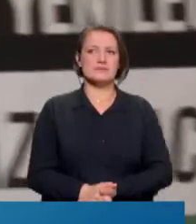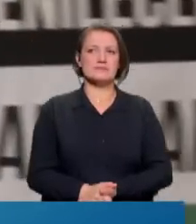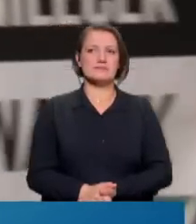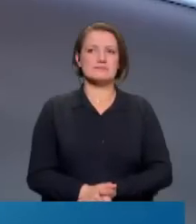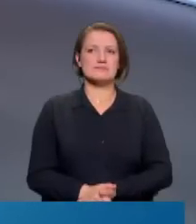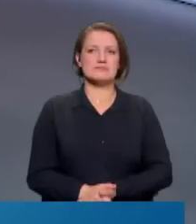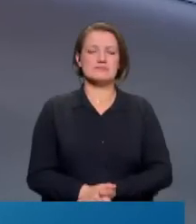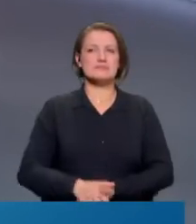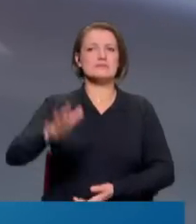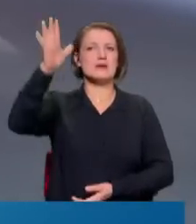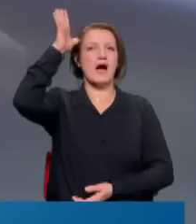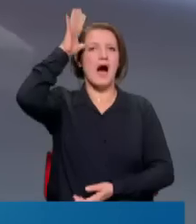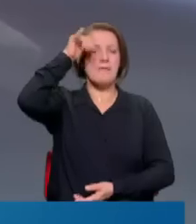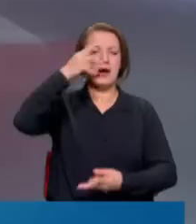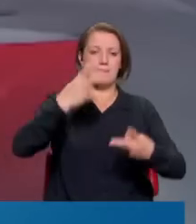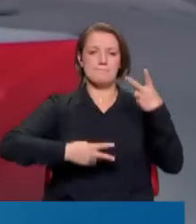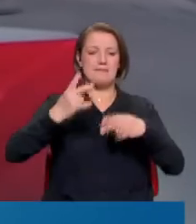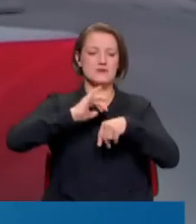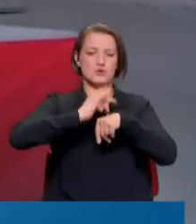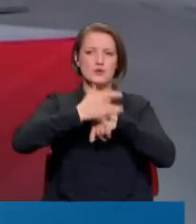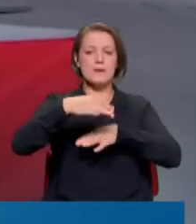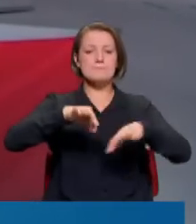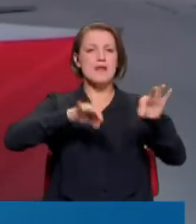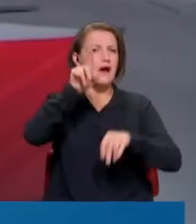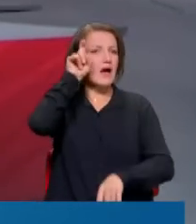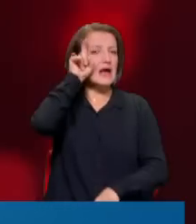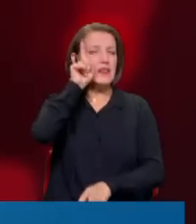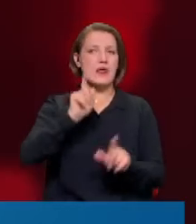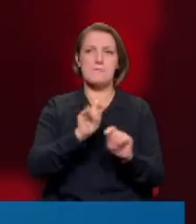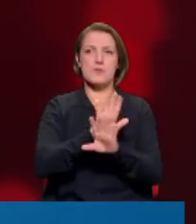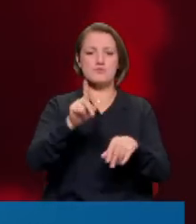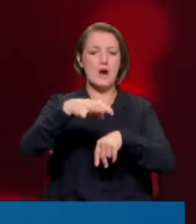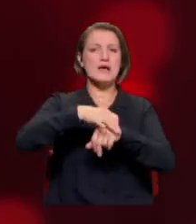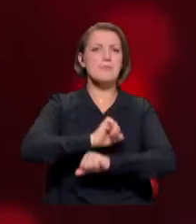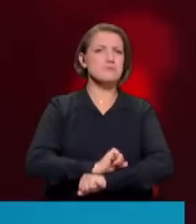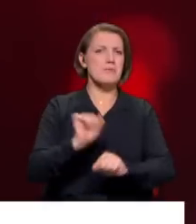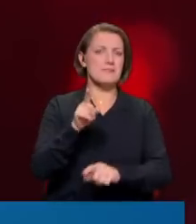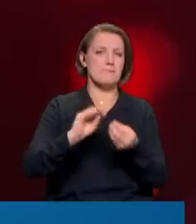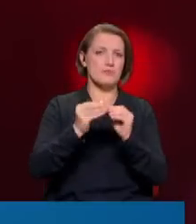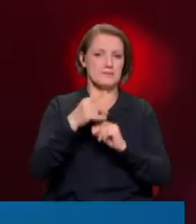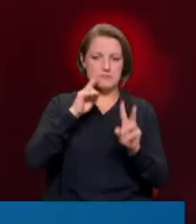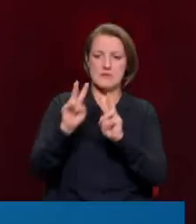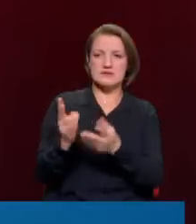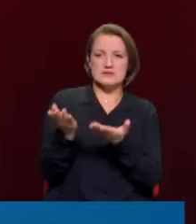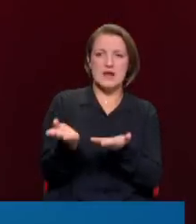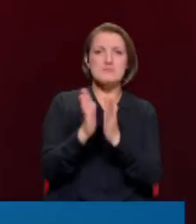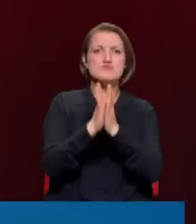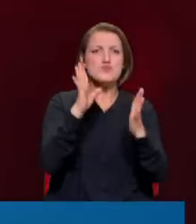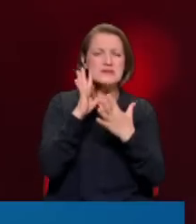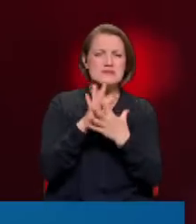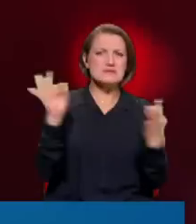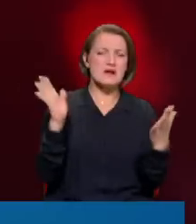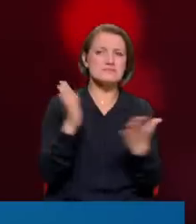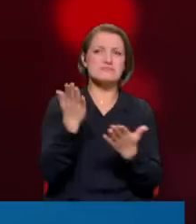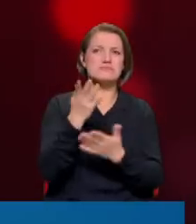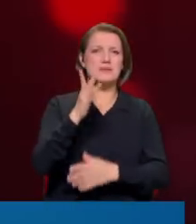değildir Amerika ve bazı ülkeler stratejik bir akılla hareket etmiyorlar bu hastane bombalanması meselesine baktığınız zaman büyük bir insanlık dramı